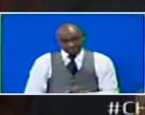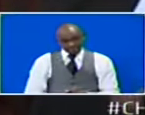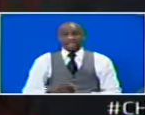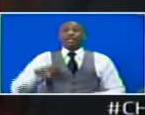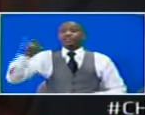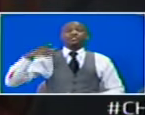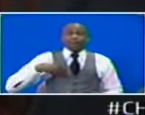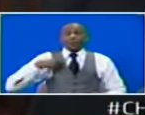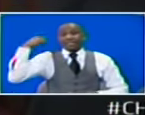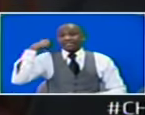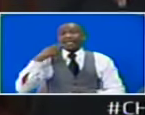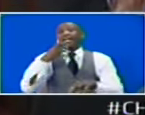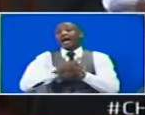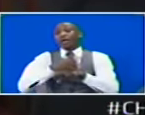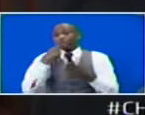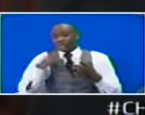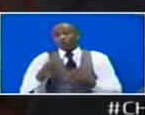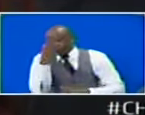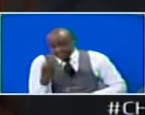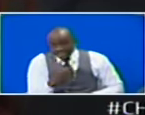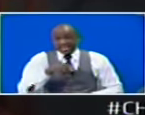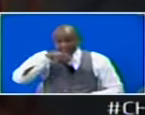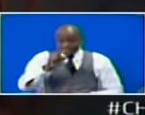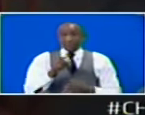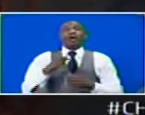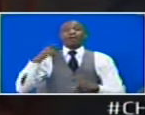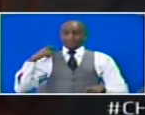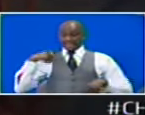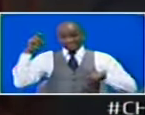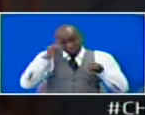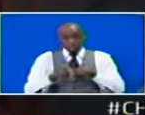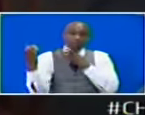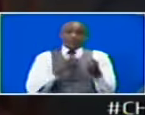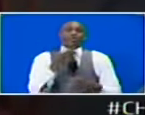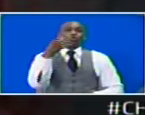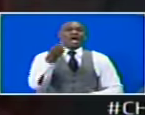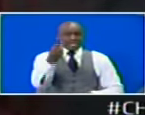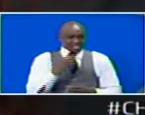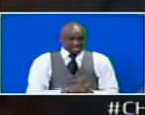wametudanganya ati on Wednesday wanaenda Mexico kulete ugali.